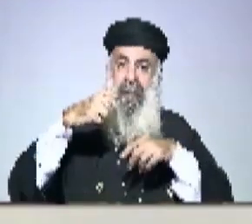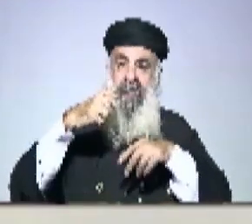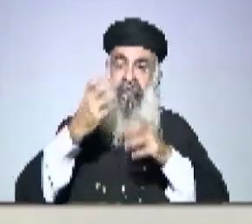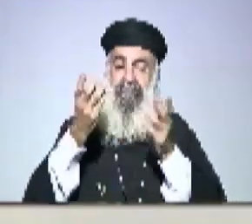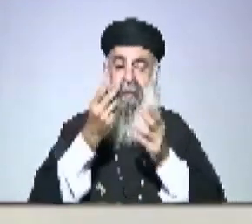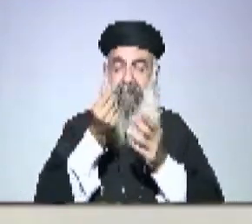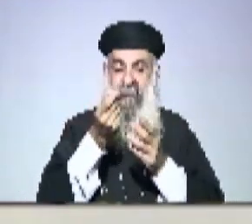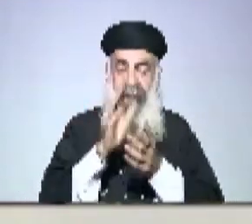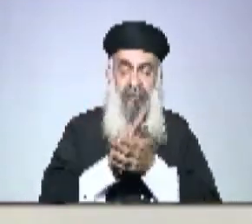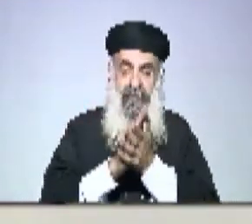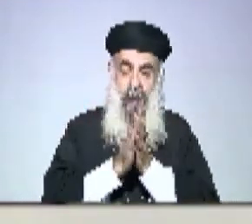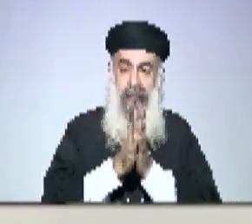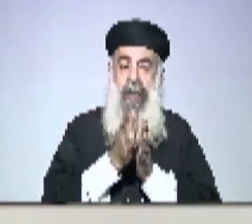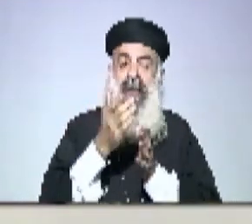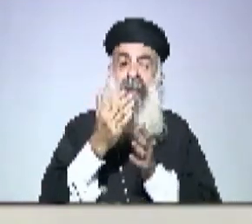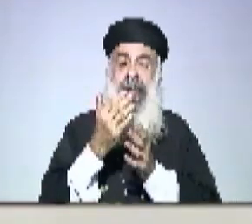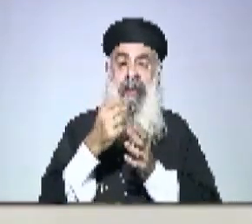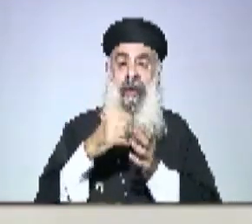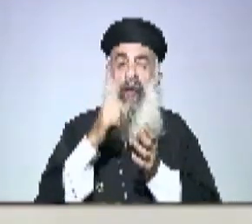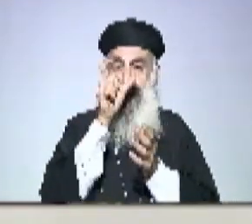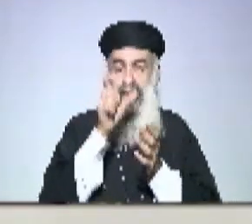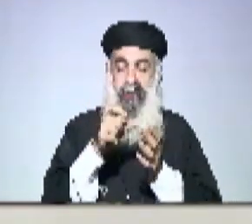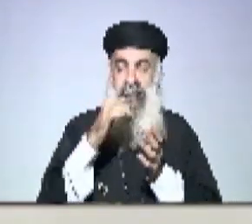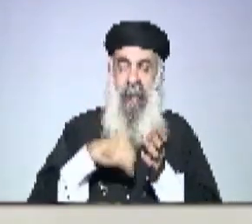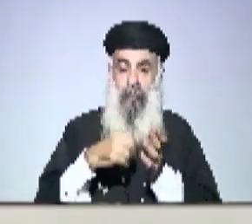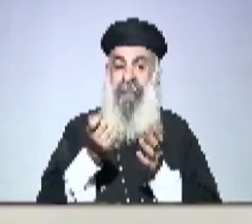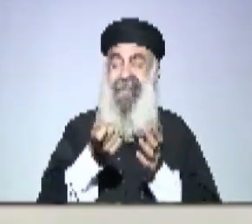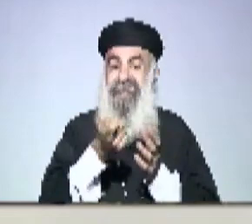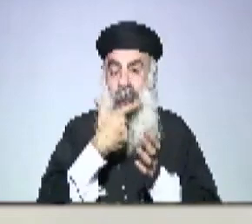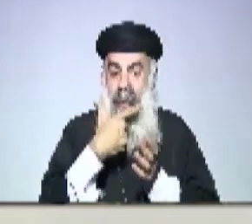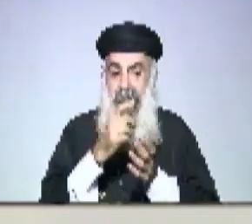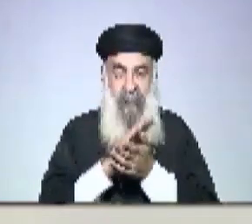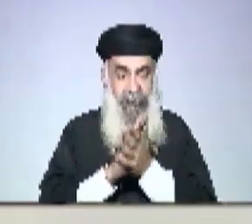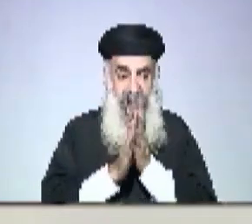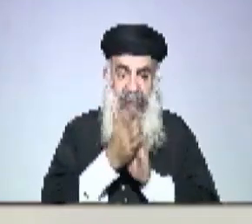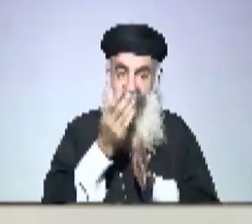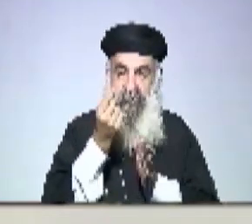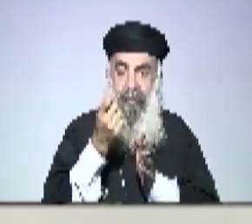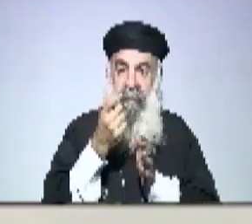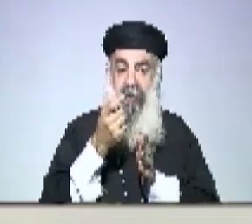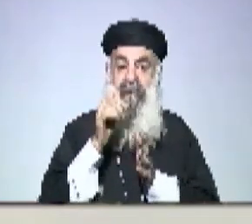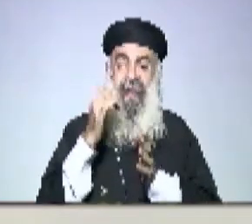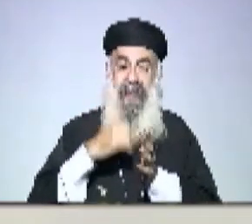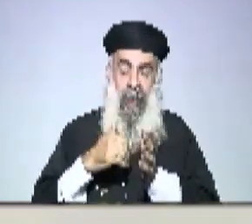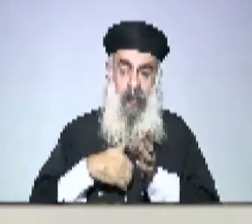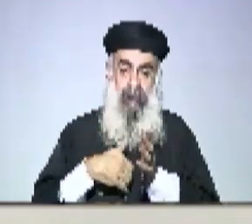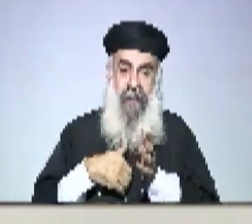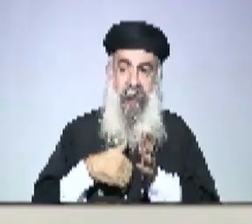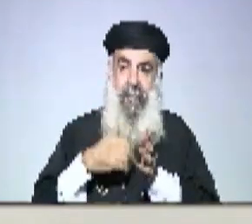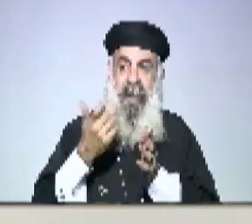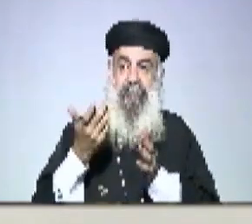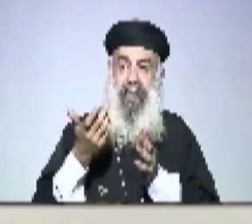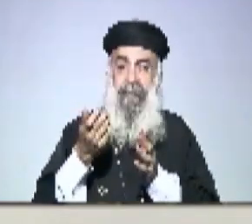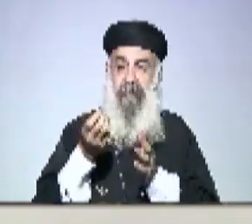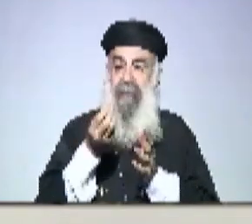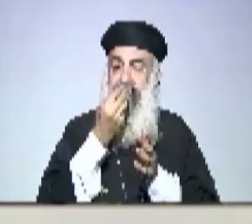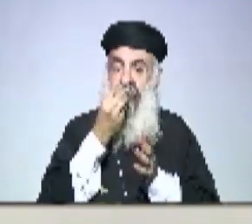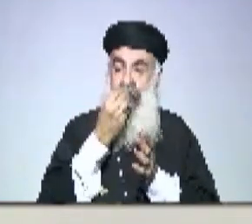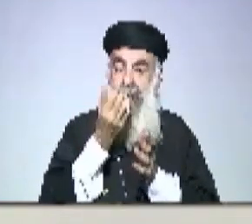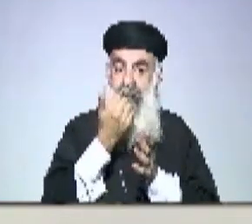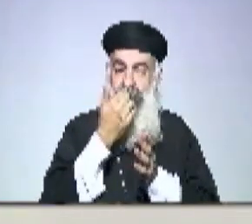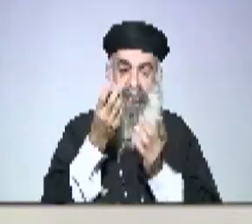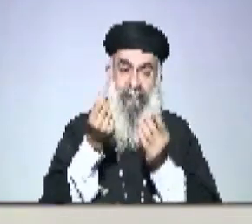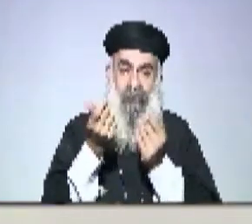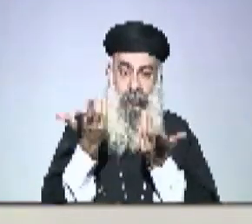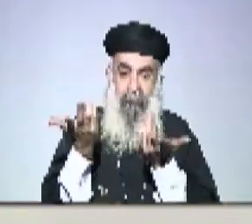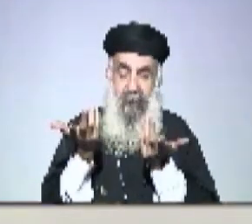لاقي فلوس صلوا من اجل واحد عايز دوا ومش لاقي فلوس صلوا من اجل واحد عايز يتعشى ومش لاقي